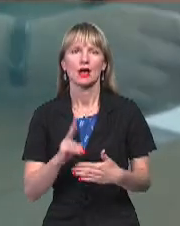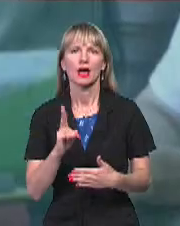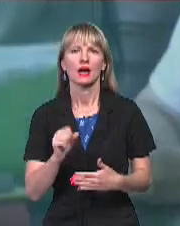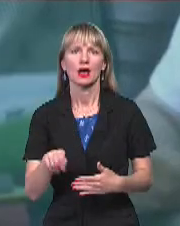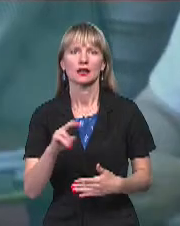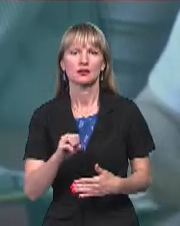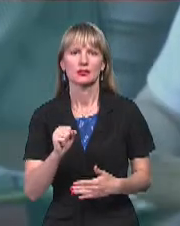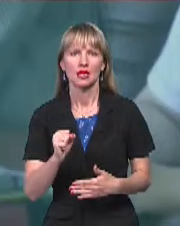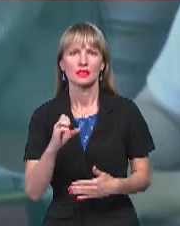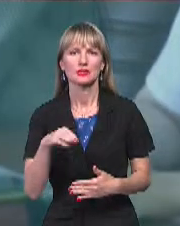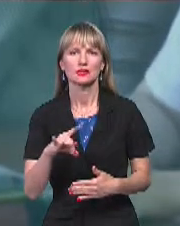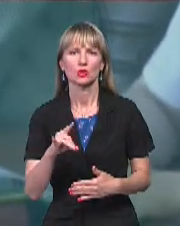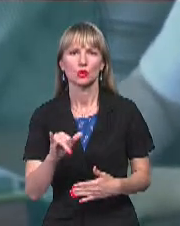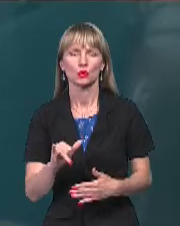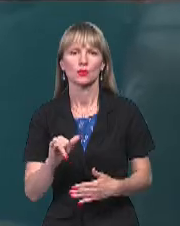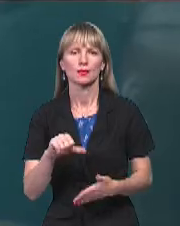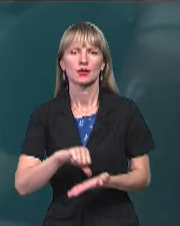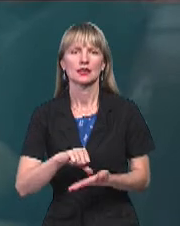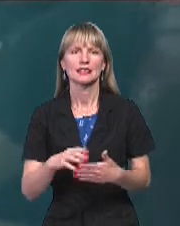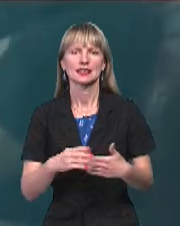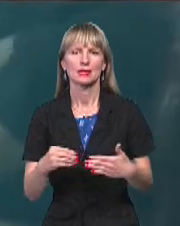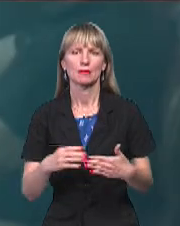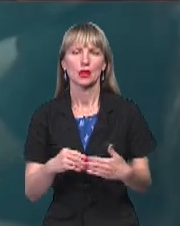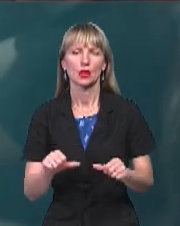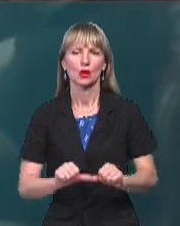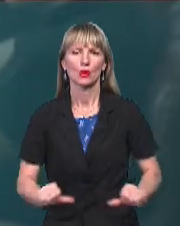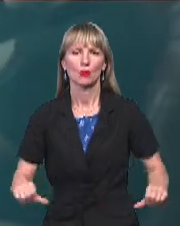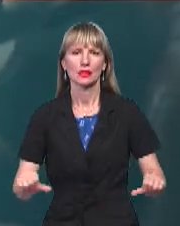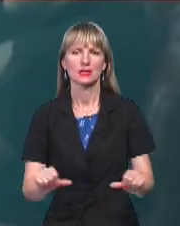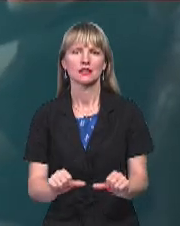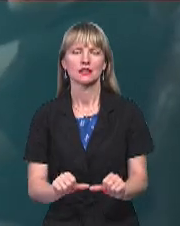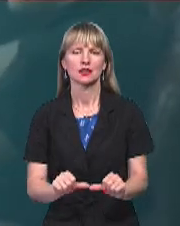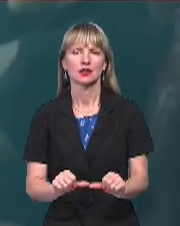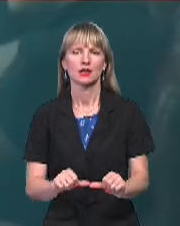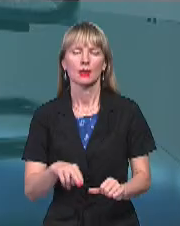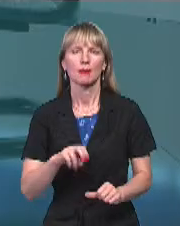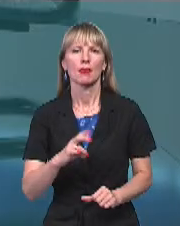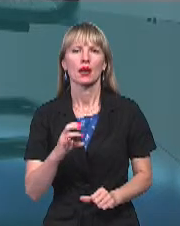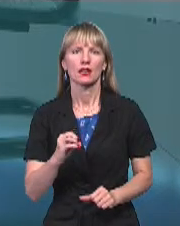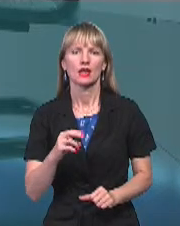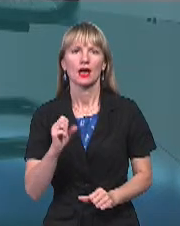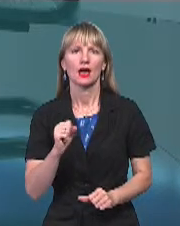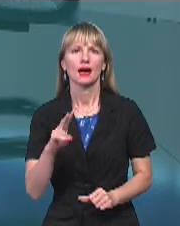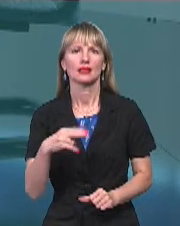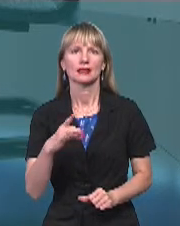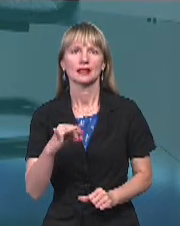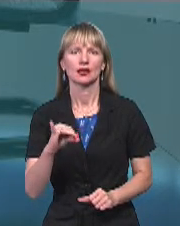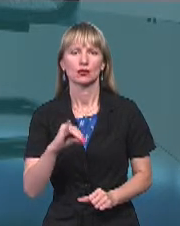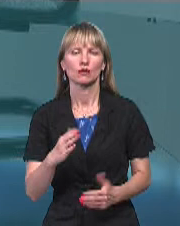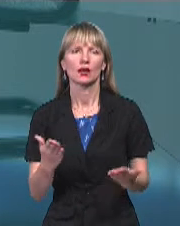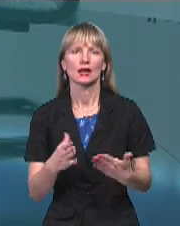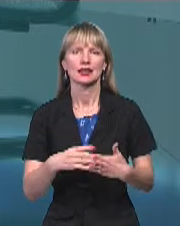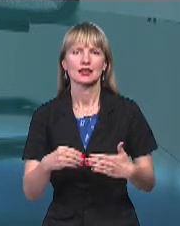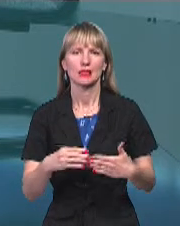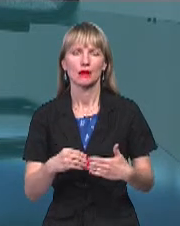кадастру і представників земельної комісії. Пане Андрію, які саме